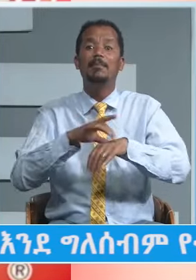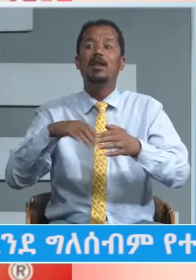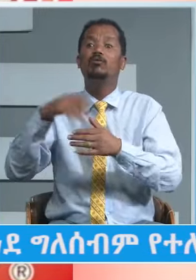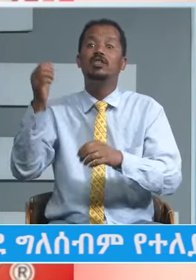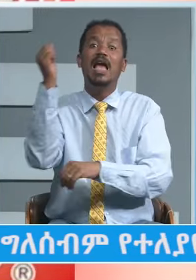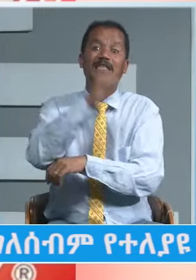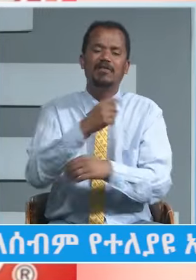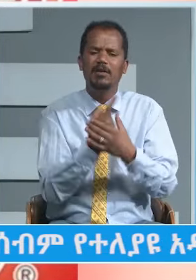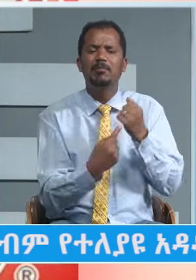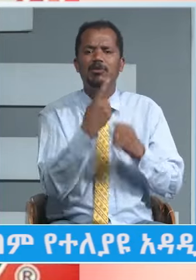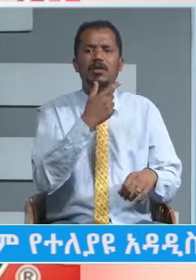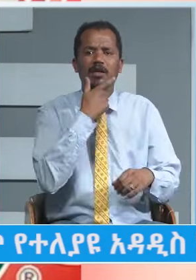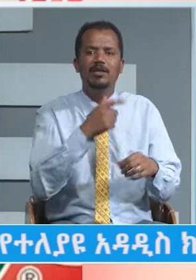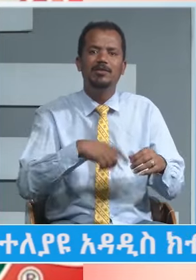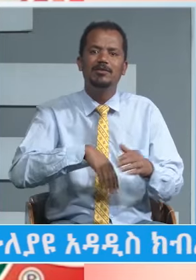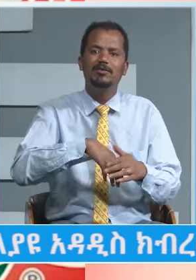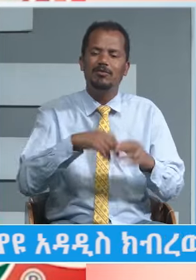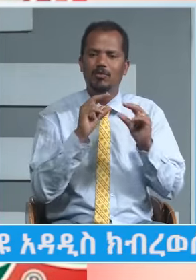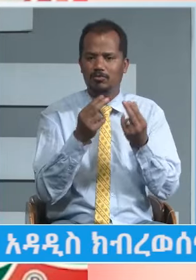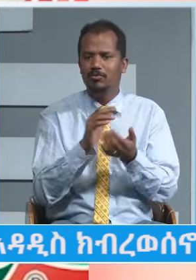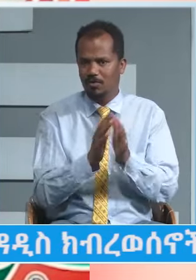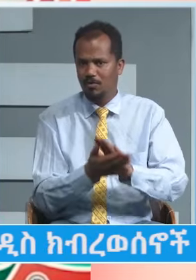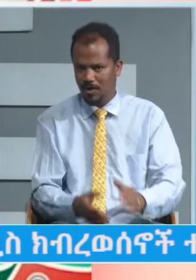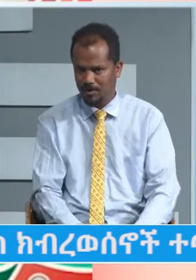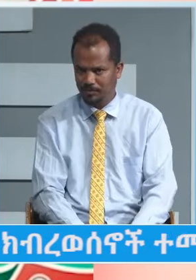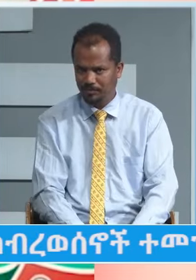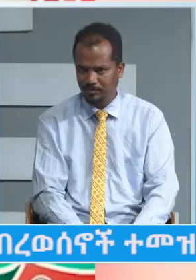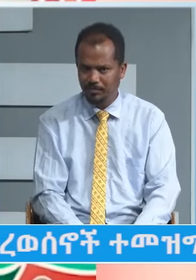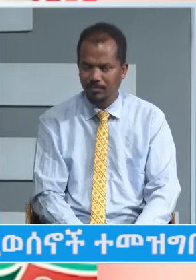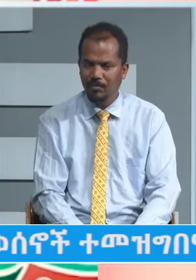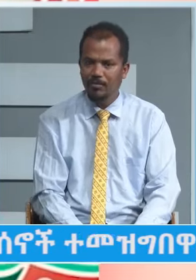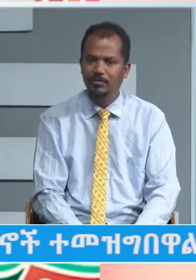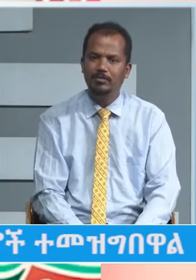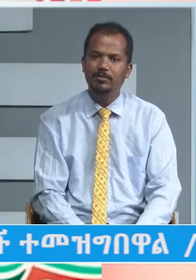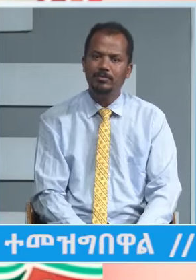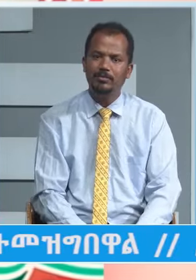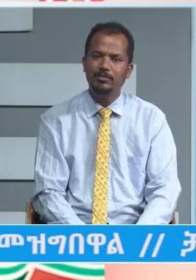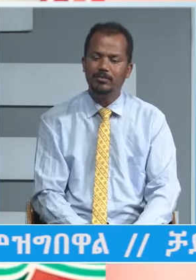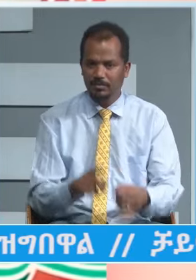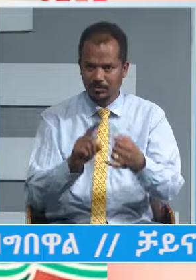ውጭ ያደረጋቸውን ጨዋታዎች ያሸነፈ ብቸኛው የእንግሊዝ ፕሪምየር ሊግ ለመሆኑ አይዘነጋም።